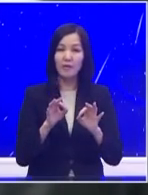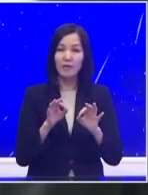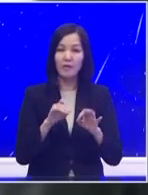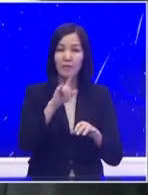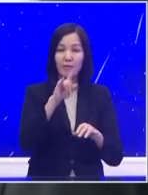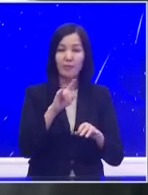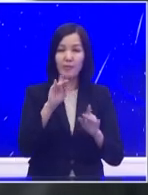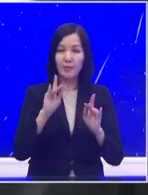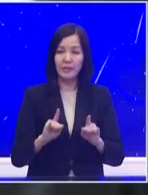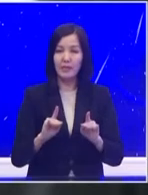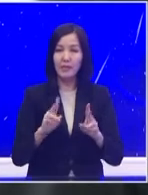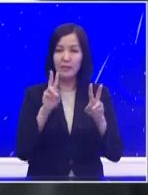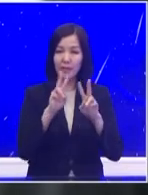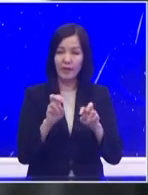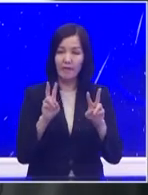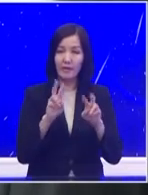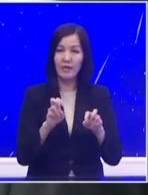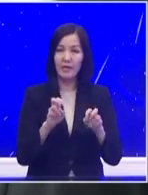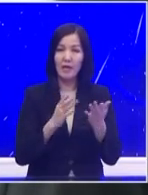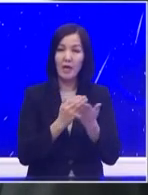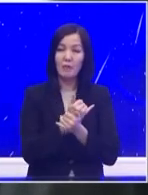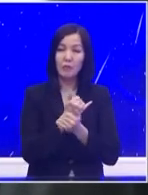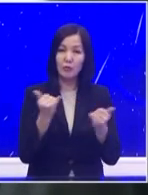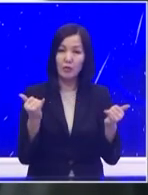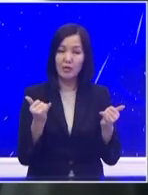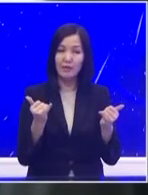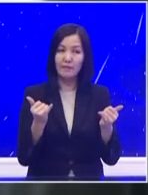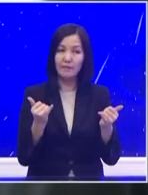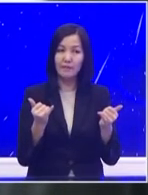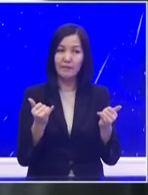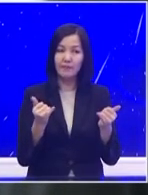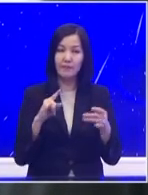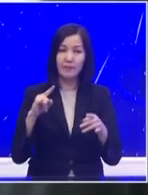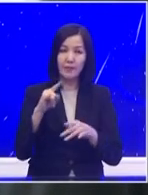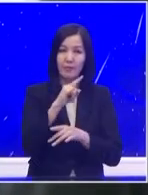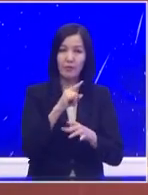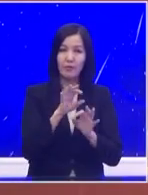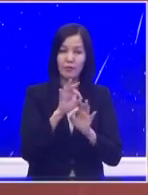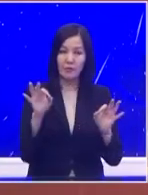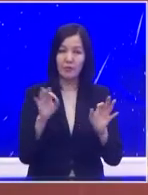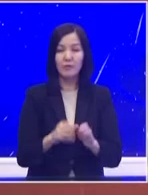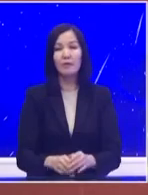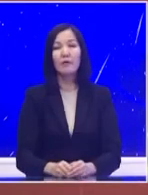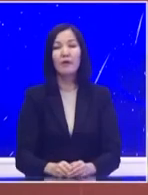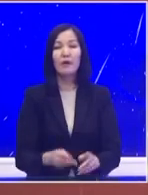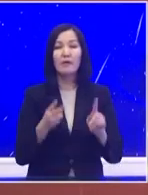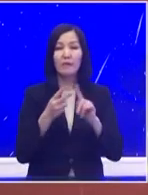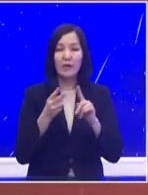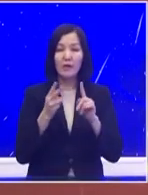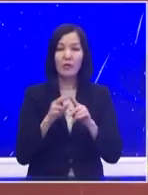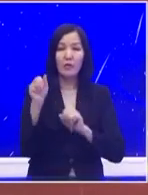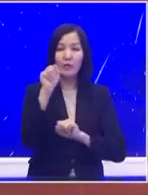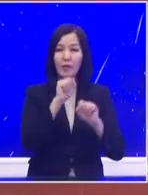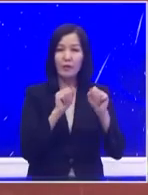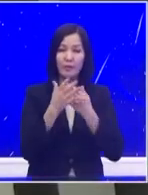посадили, нас проверили, обслужили, и полет очень отличный. Шаг второй. Обработайте